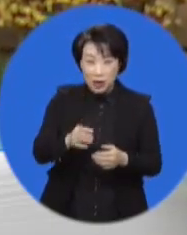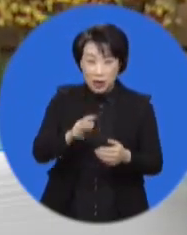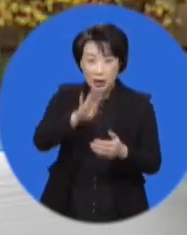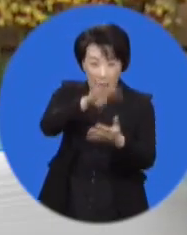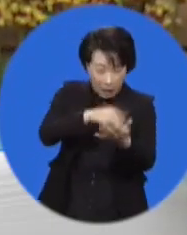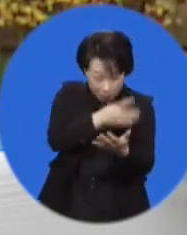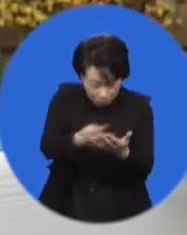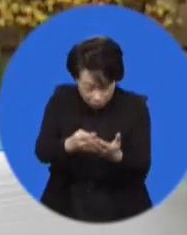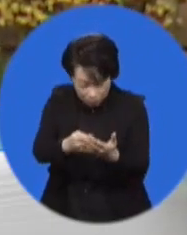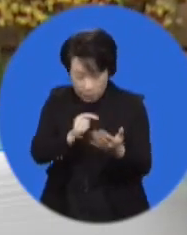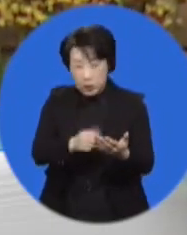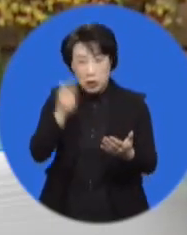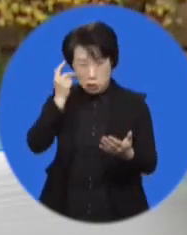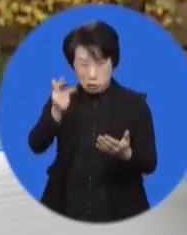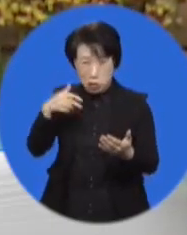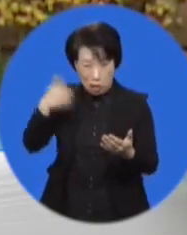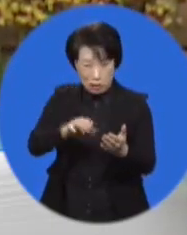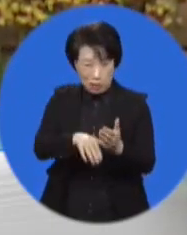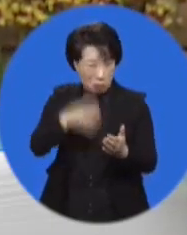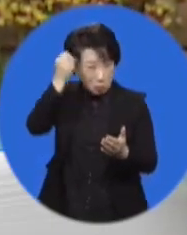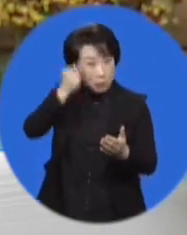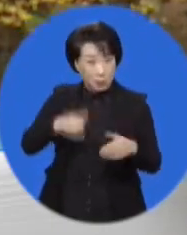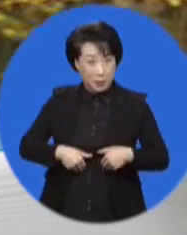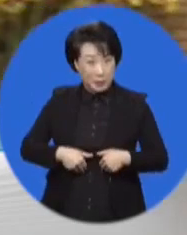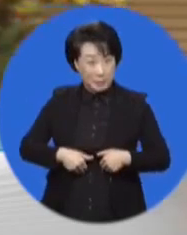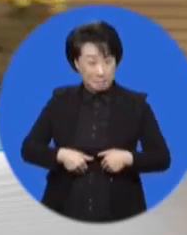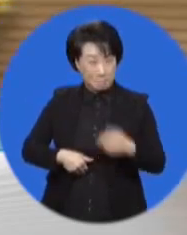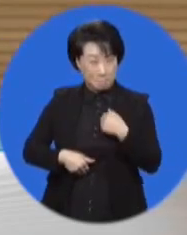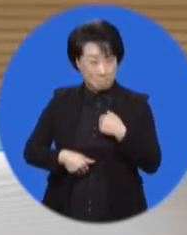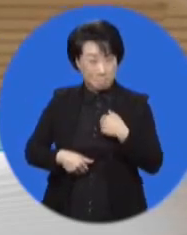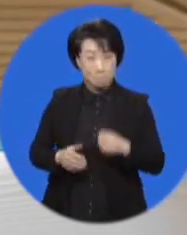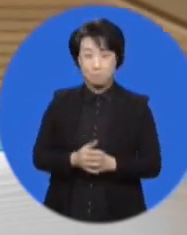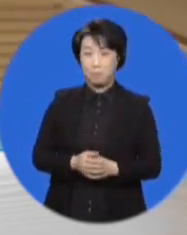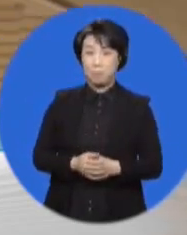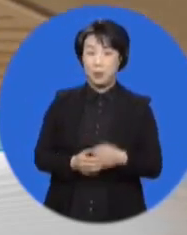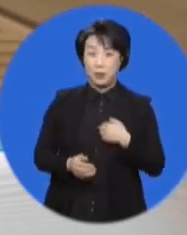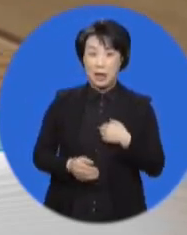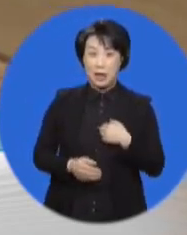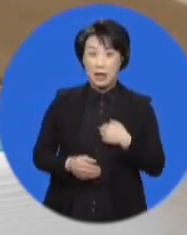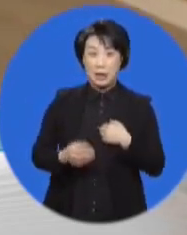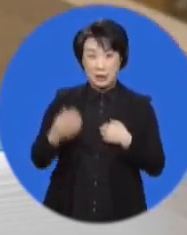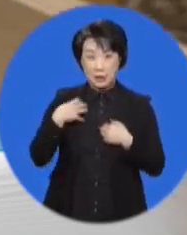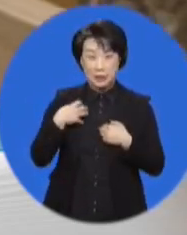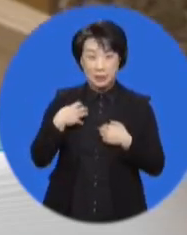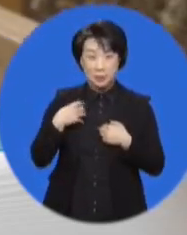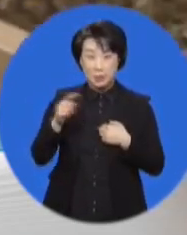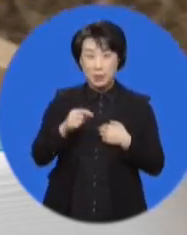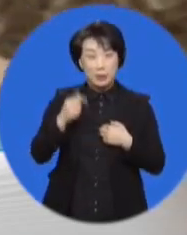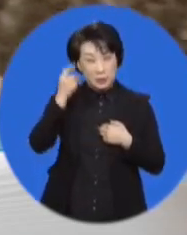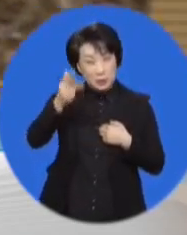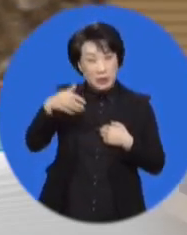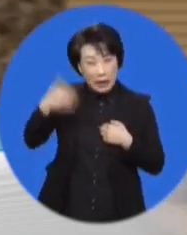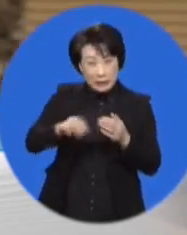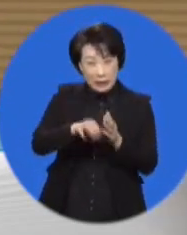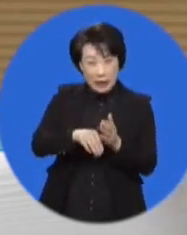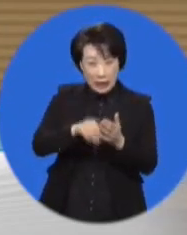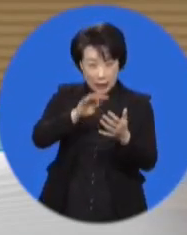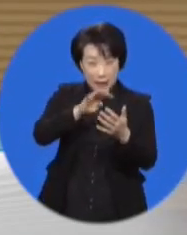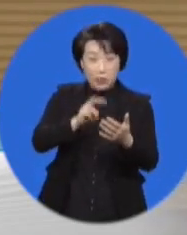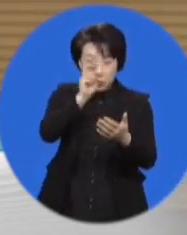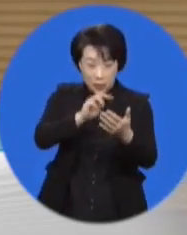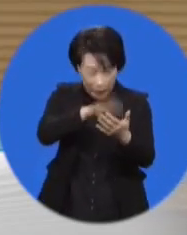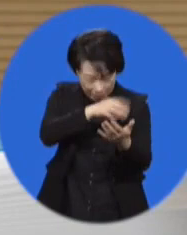돼. 일주일에. 일주일 내. 내 파트에 일주일 내 이제 그 악보를 놓고 외워야